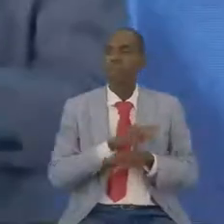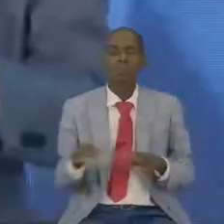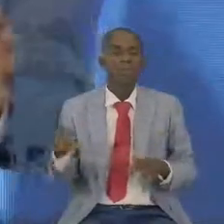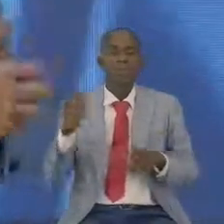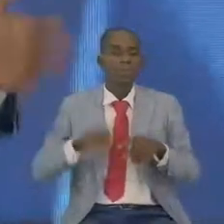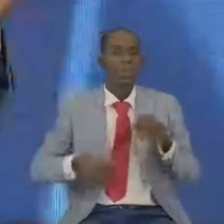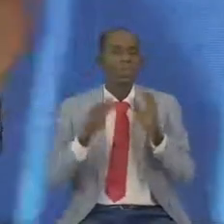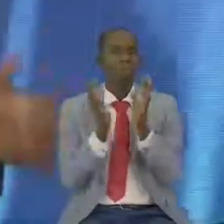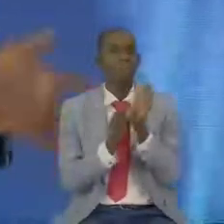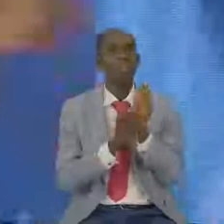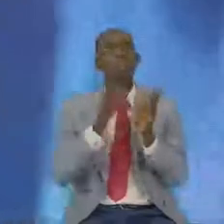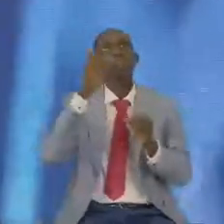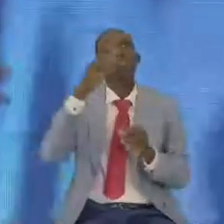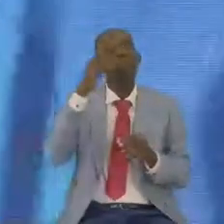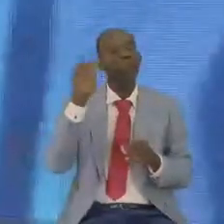que ce soit.